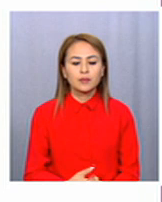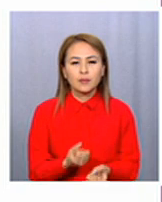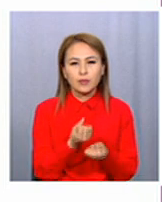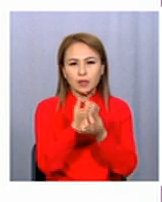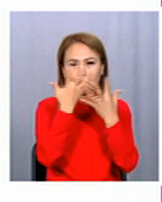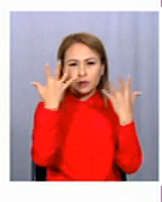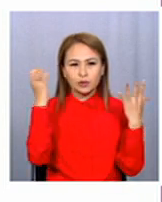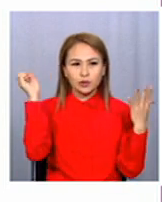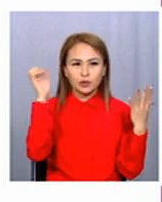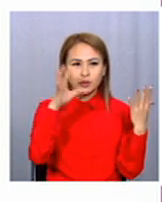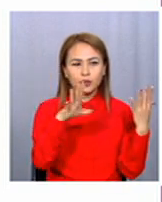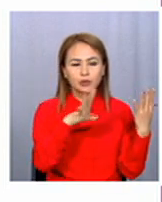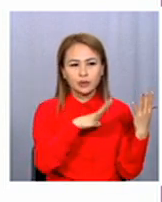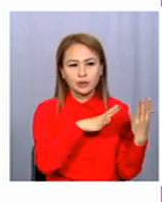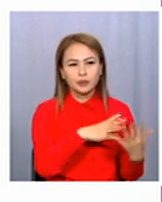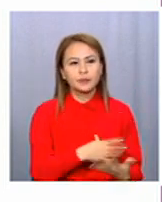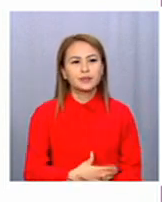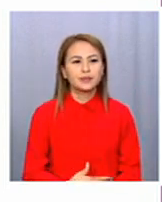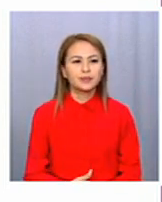жарқырап күн шықты.